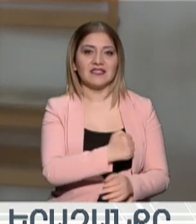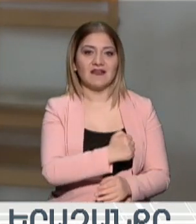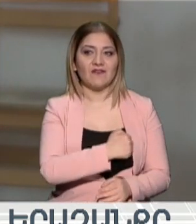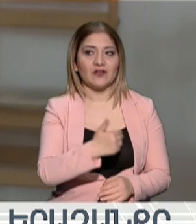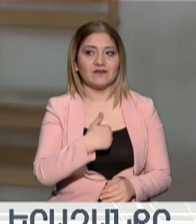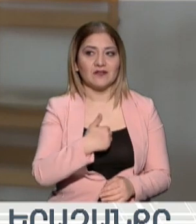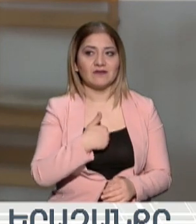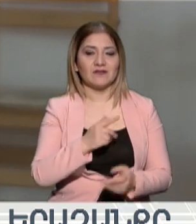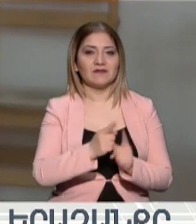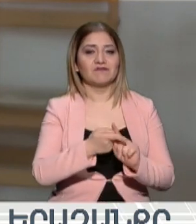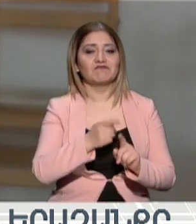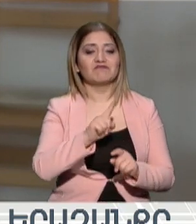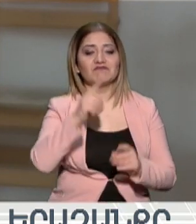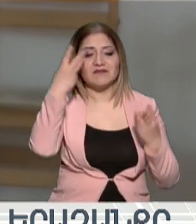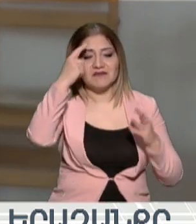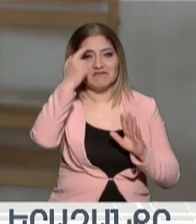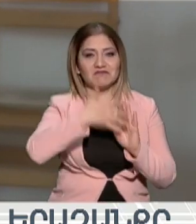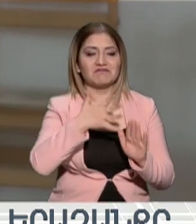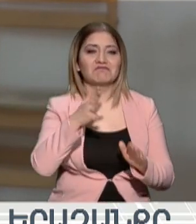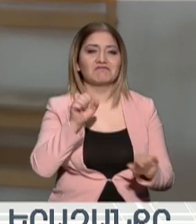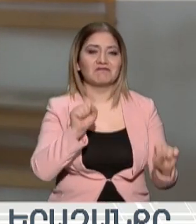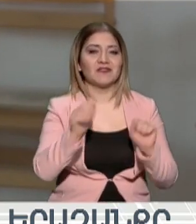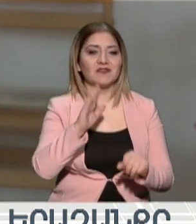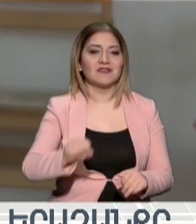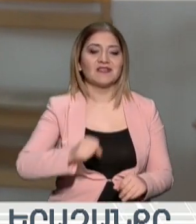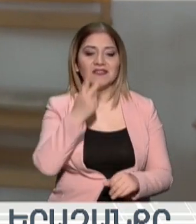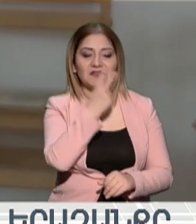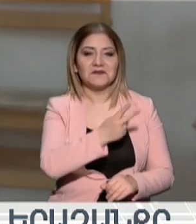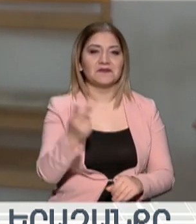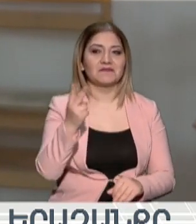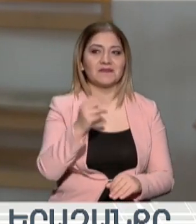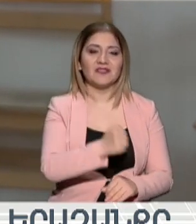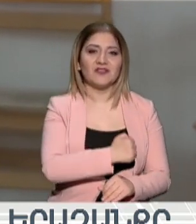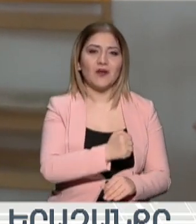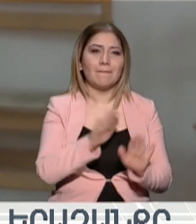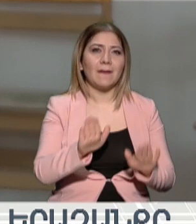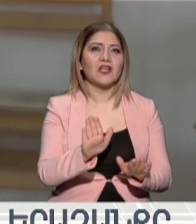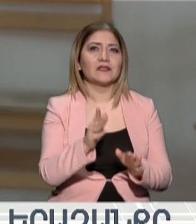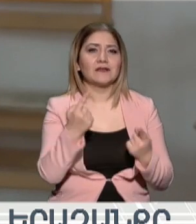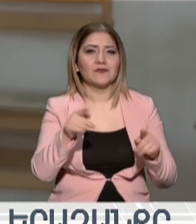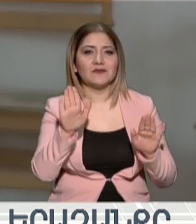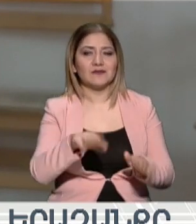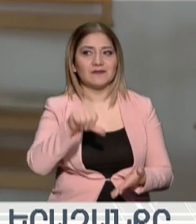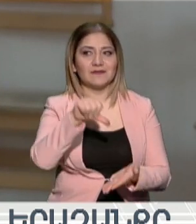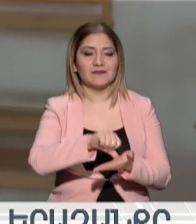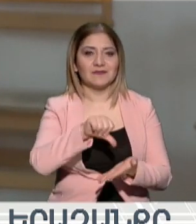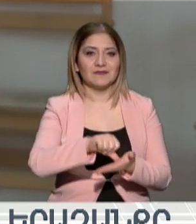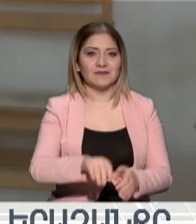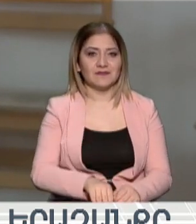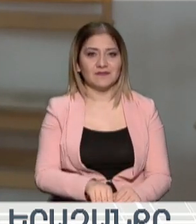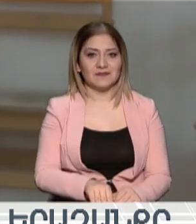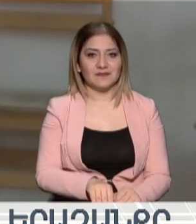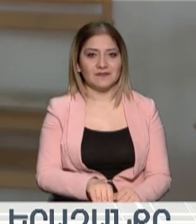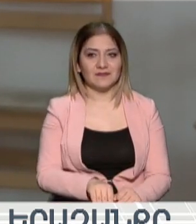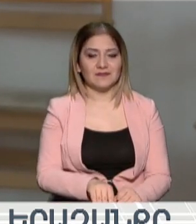էր ուզում դառնալ, կհասկանանք ինչպես է հնարավոր կազմակերպել, որպեսզի խնդրի ոչ միայն զորամասում, այլ այն հայտնվեն միայնպեսի միջավայրում, որը